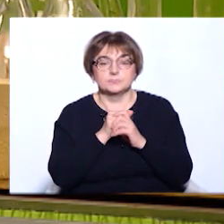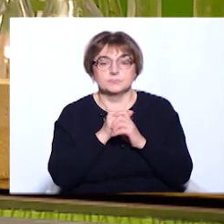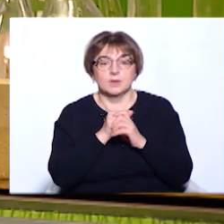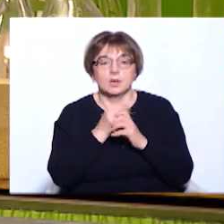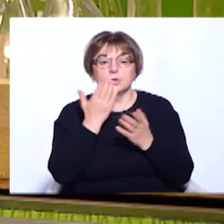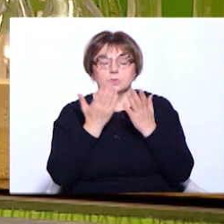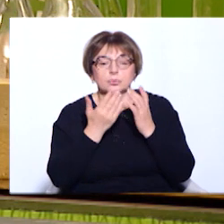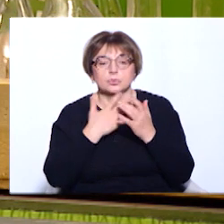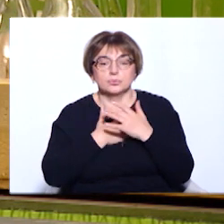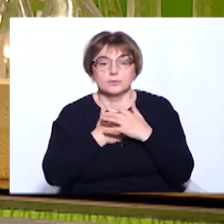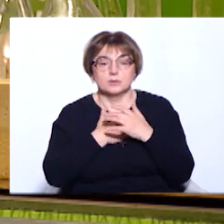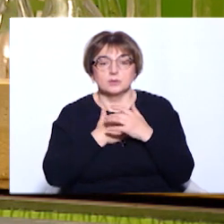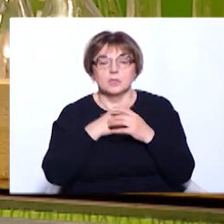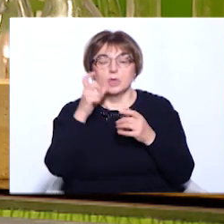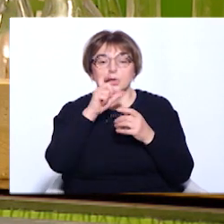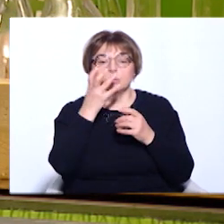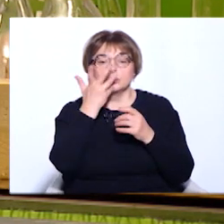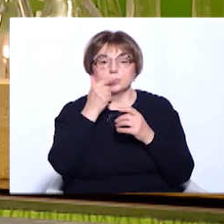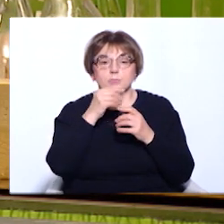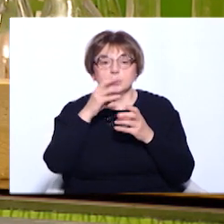თუ ჩვენ შაბიამანში,